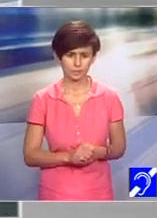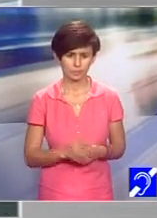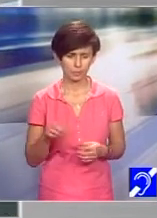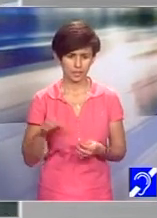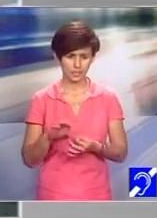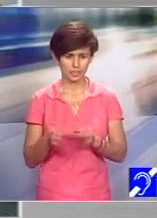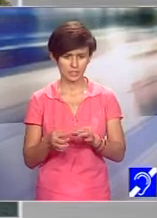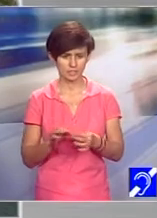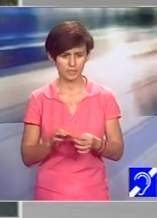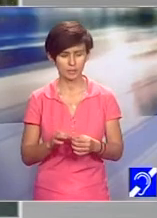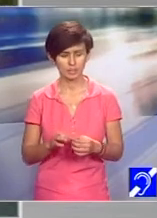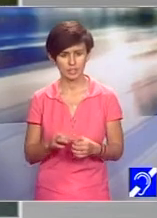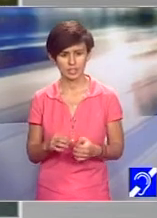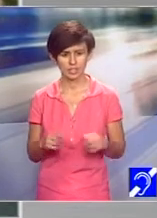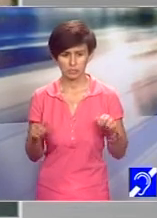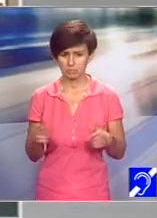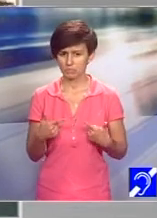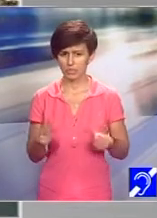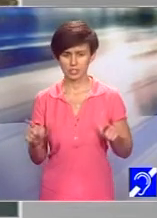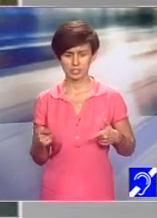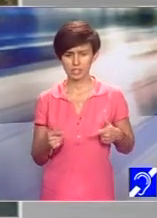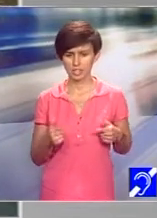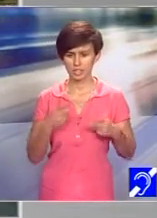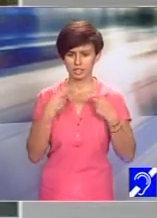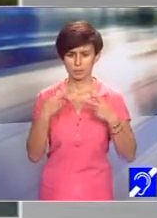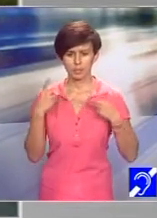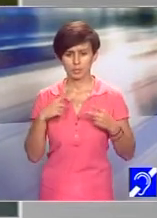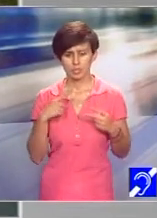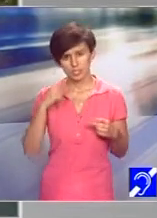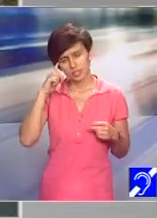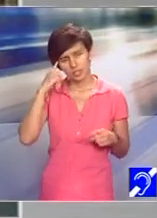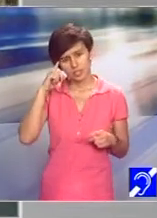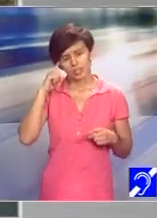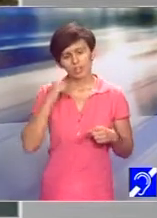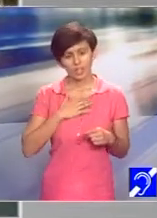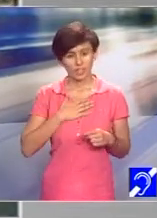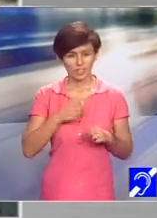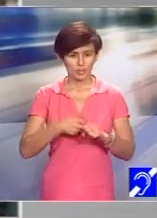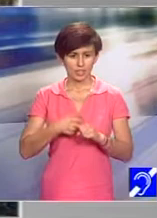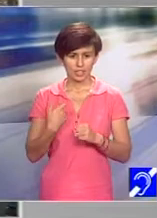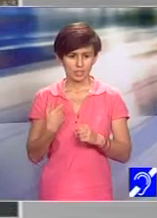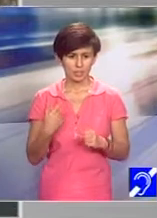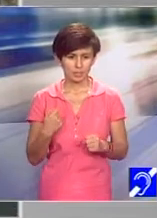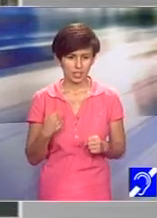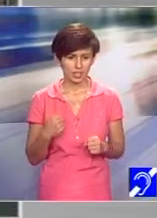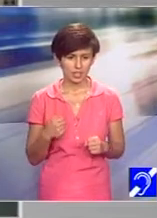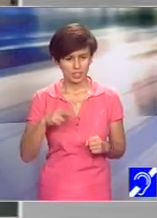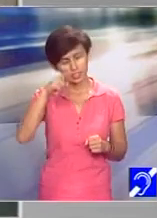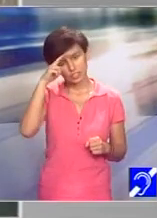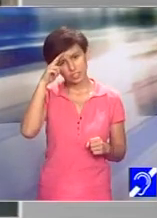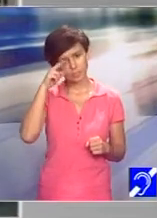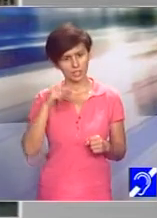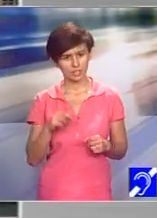și partea de entertainment, important de știut că vom avea bere, ca de obicei, numai nemțească, și